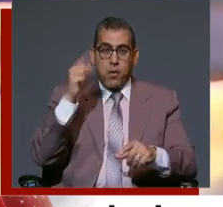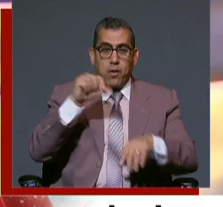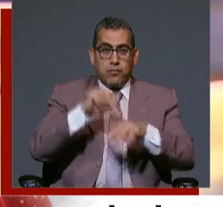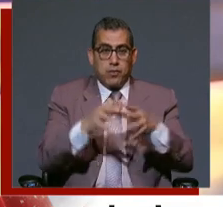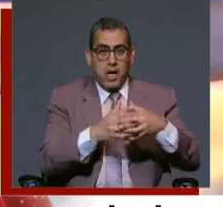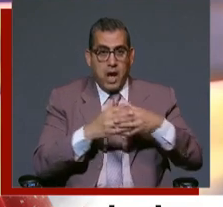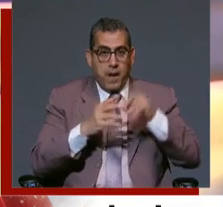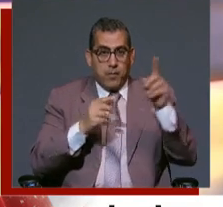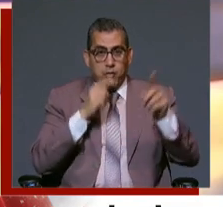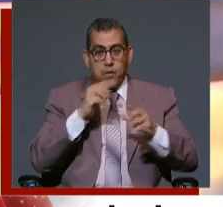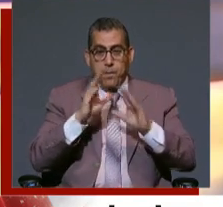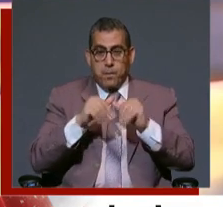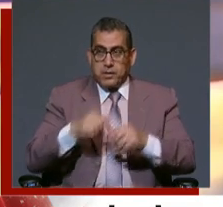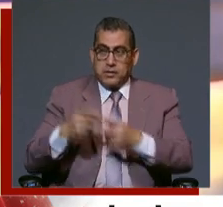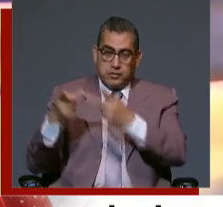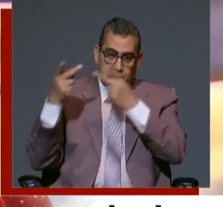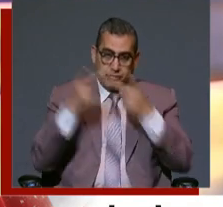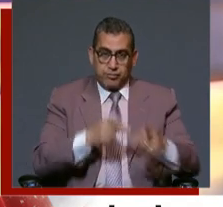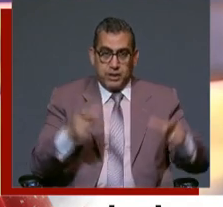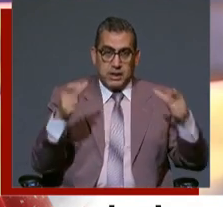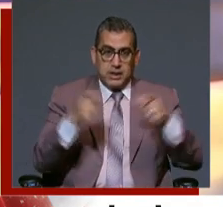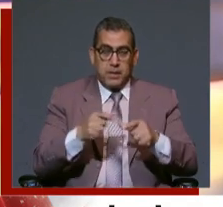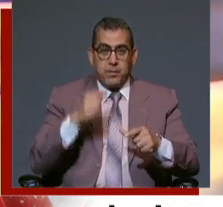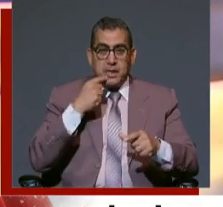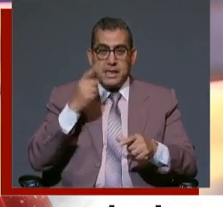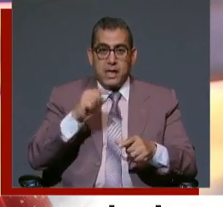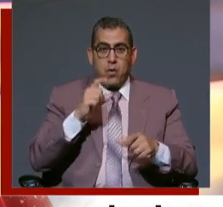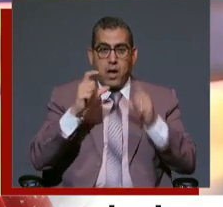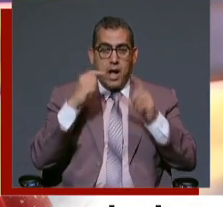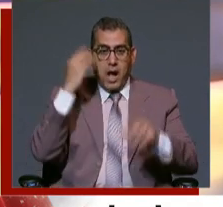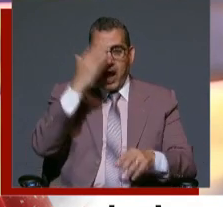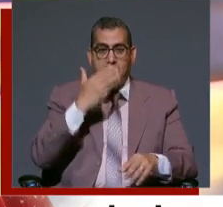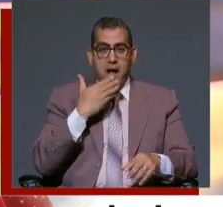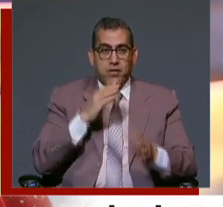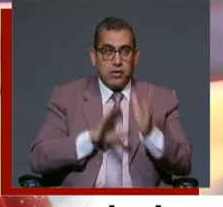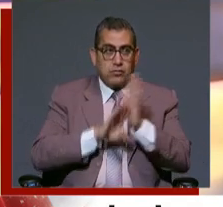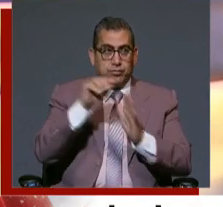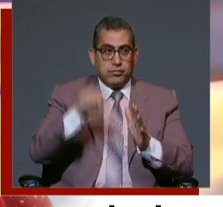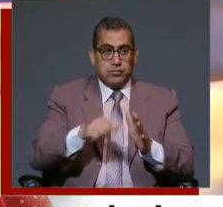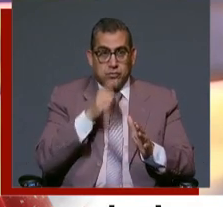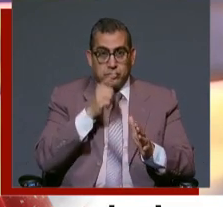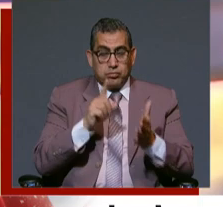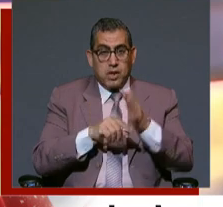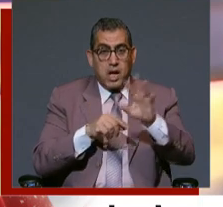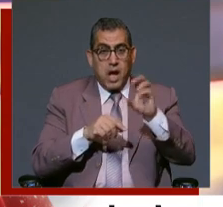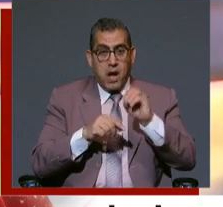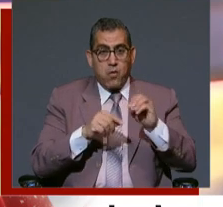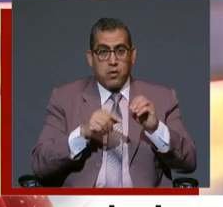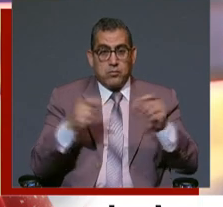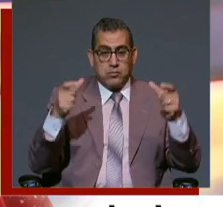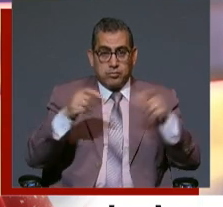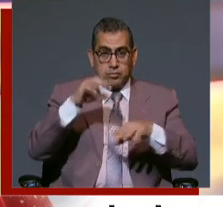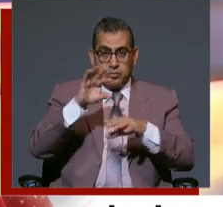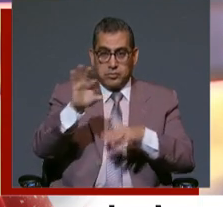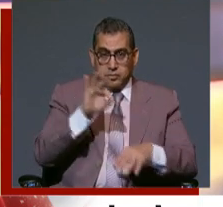والنهاردة مصر بتستضيف الاجتماعات السنوية للبنك الأفريقي للتنمية. اختيار دولة